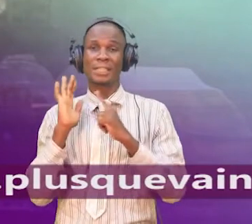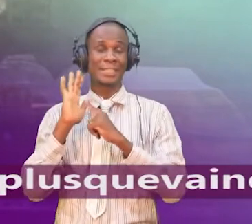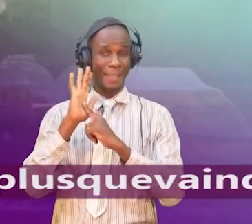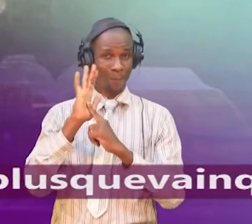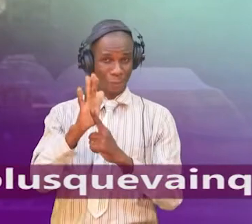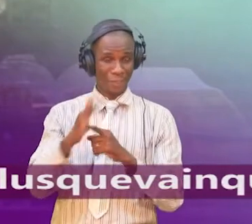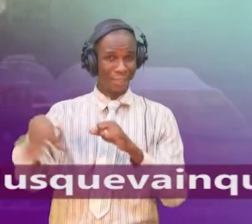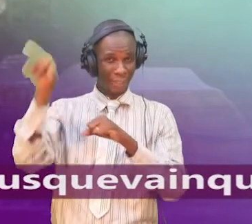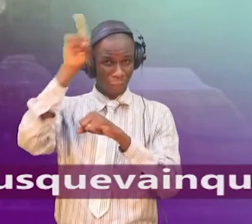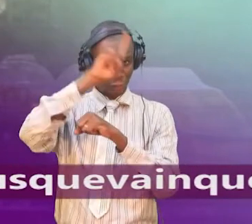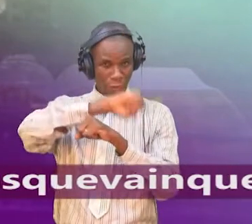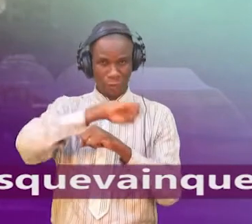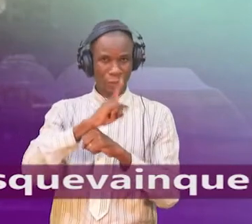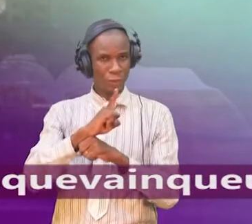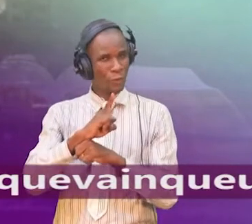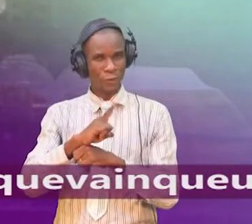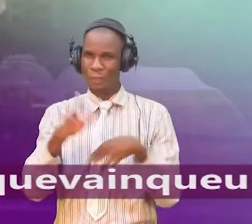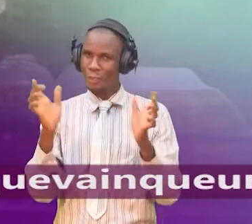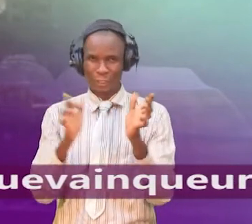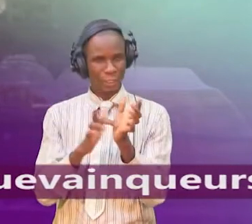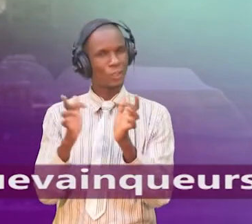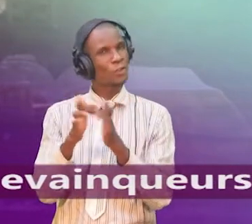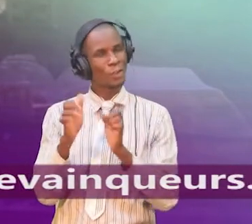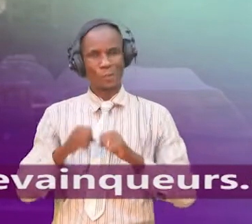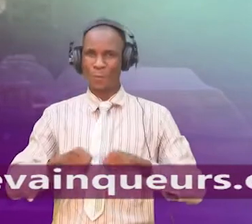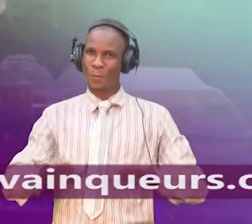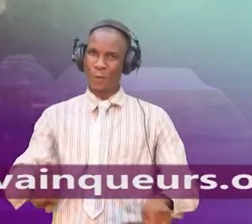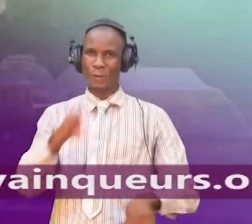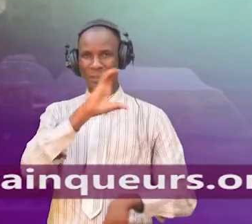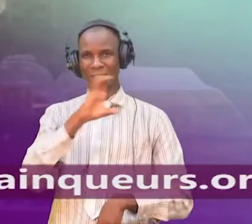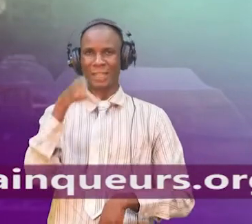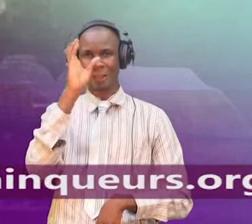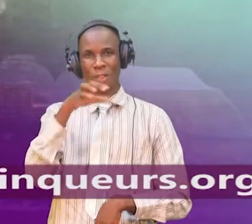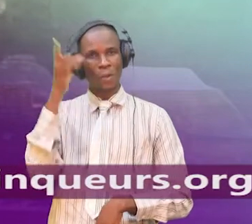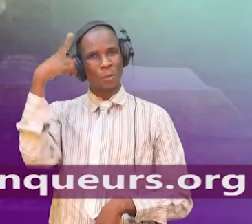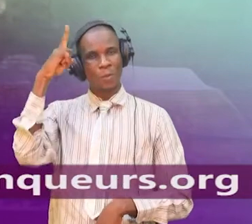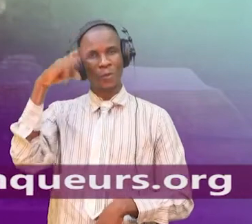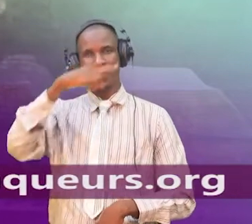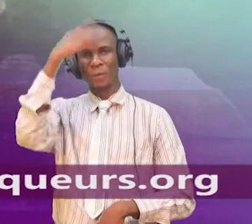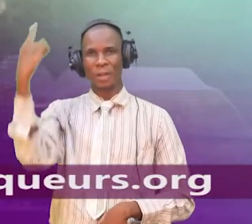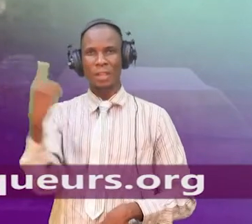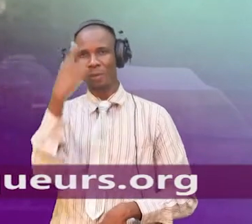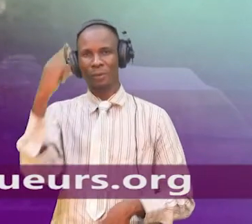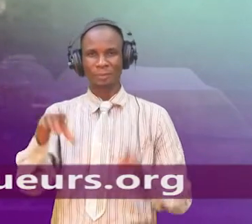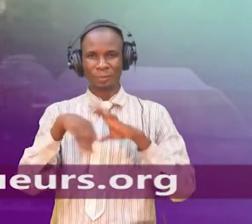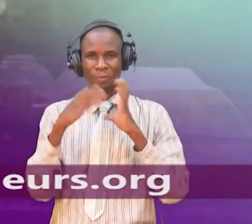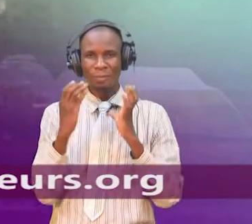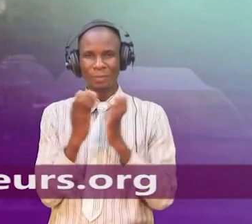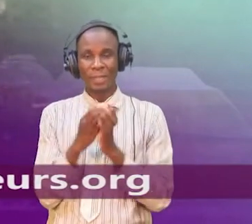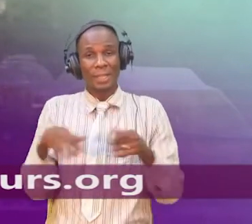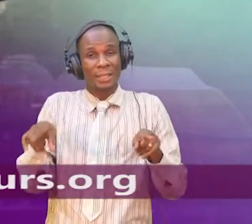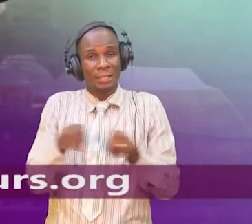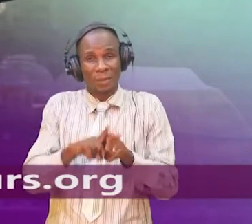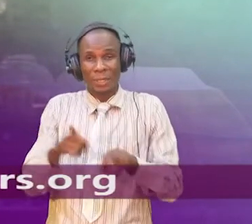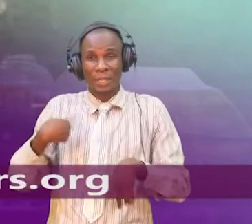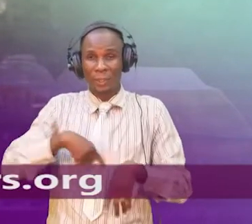masumu ya mokili. Na koloba lisusu te esengeli kotia kondima na biso kati na Yesu